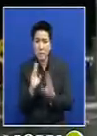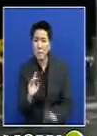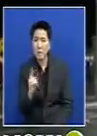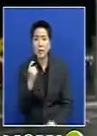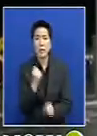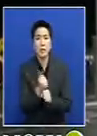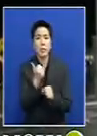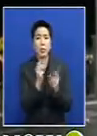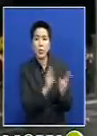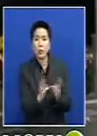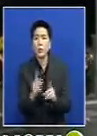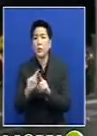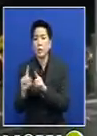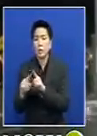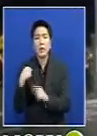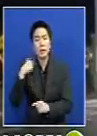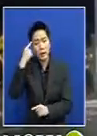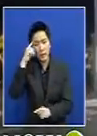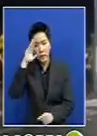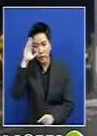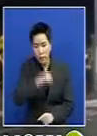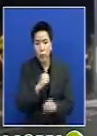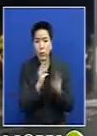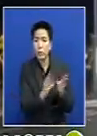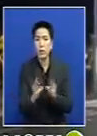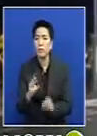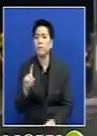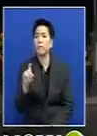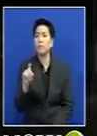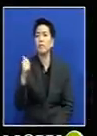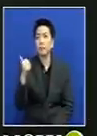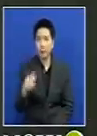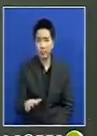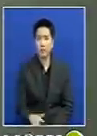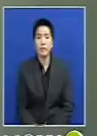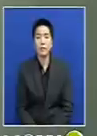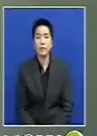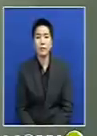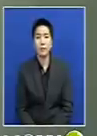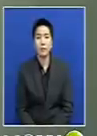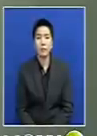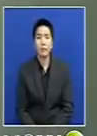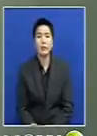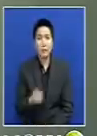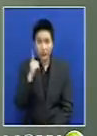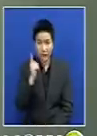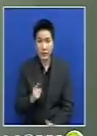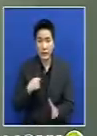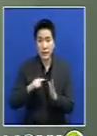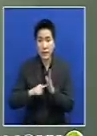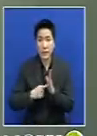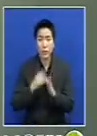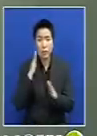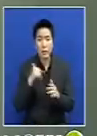ทำได้หลายรูปแบบและไม่สามารถคาดเดาวิธีการได้ล่วงหน้า จริงๆแล้วนับตั้งแต่น